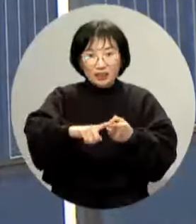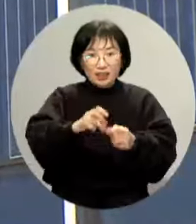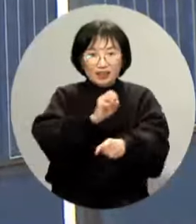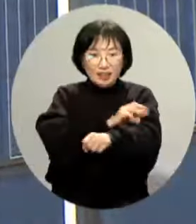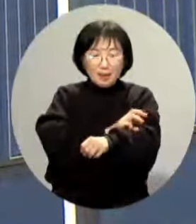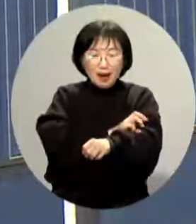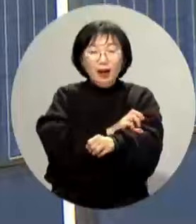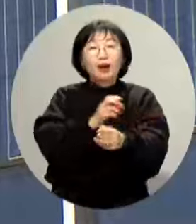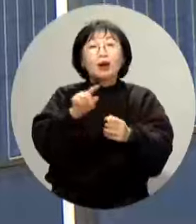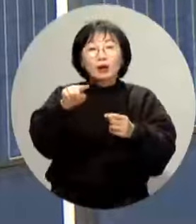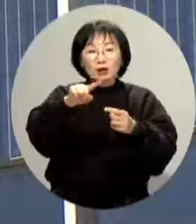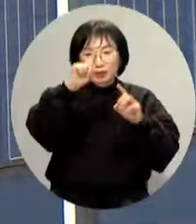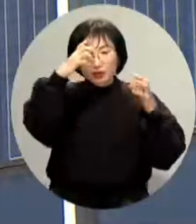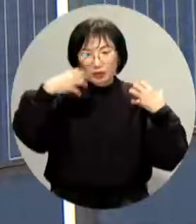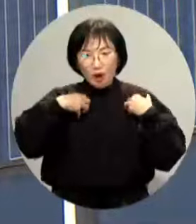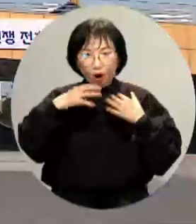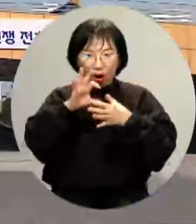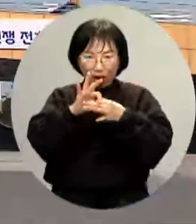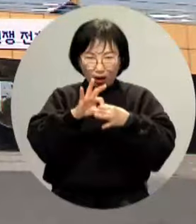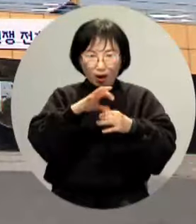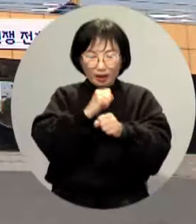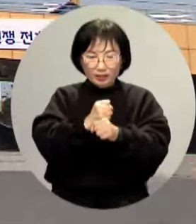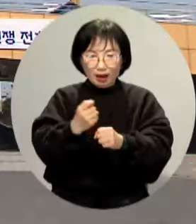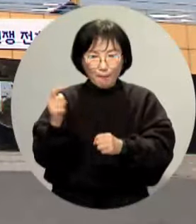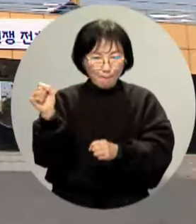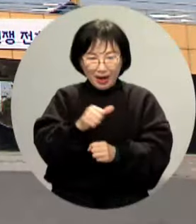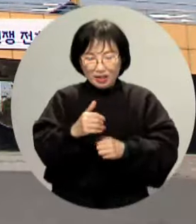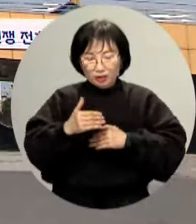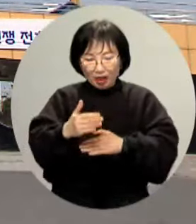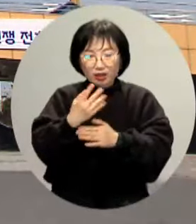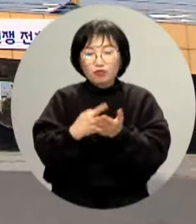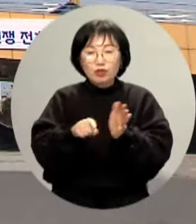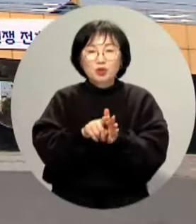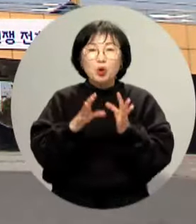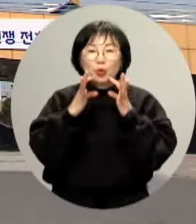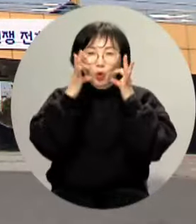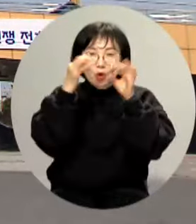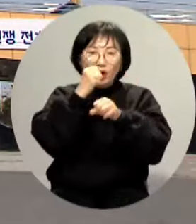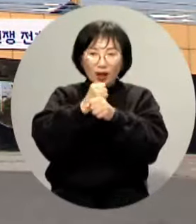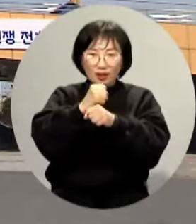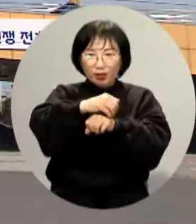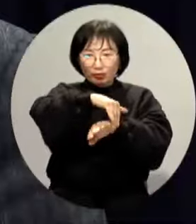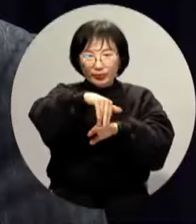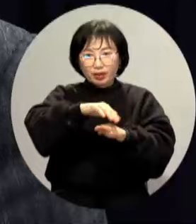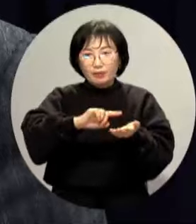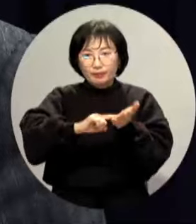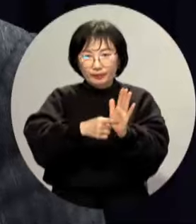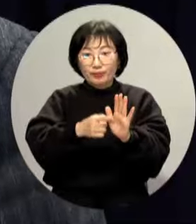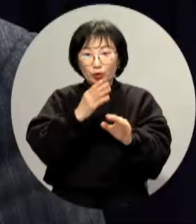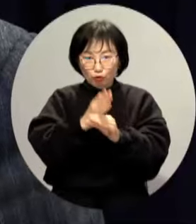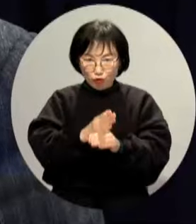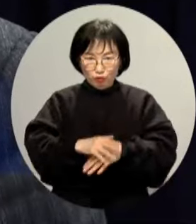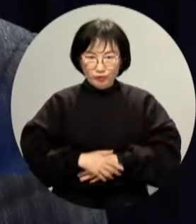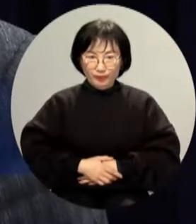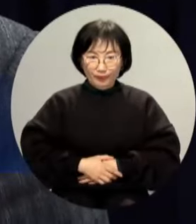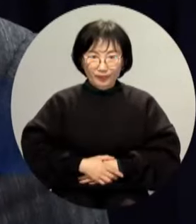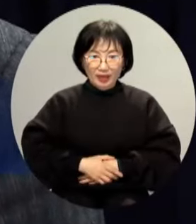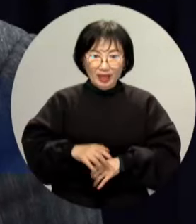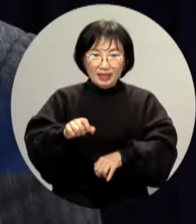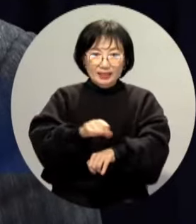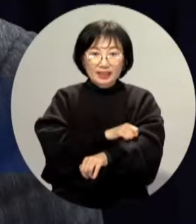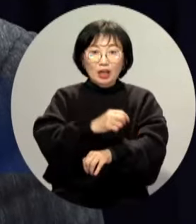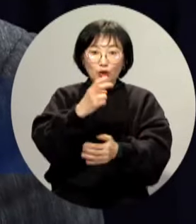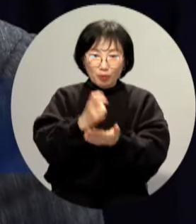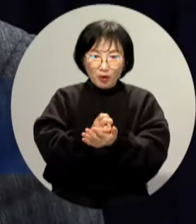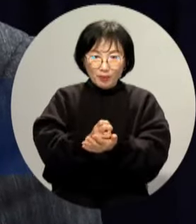협력해 특구 지정과 예산 확보가 빠르게 추진될 수 있도록 노력한다는 계획입니다. 자도법과 세특법이 융합이